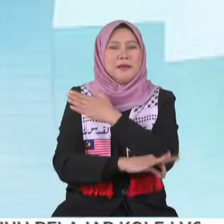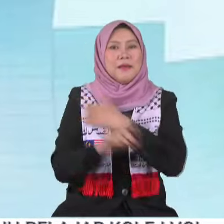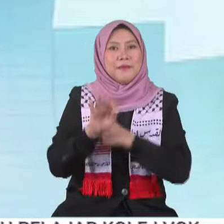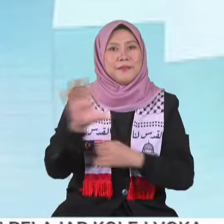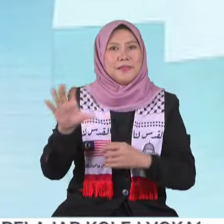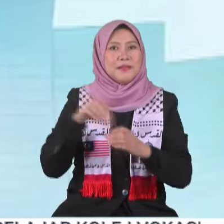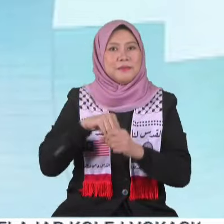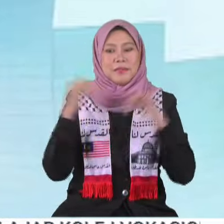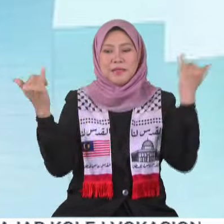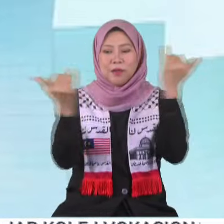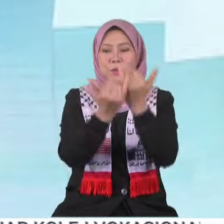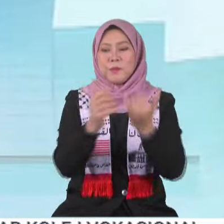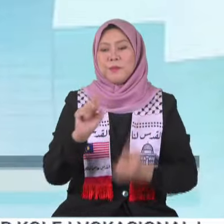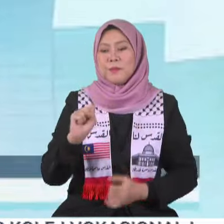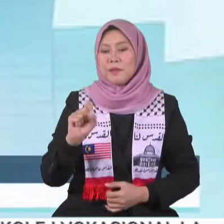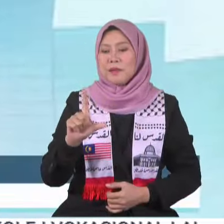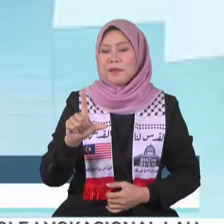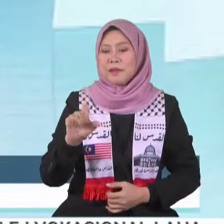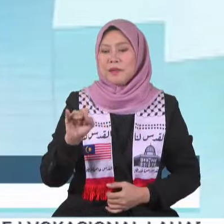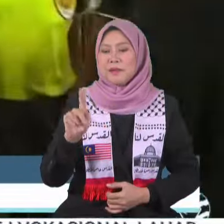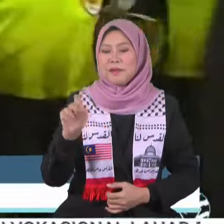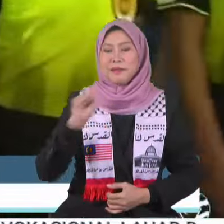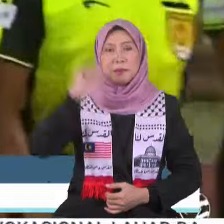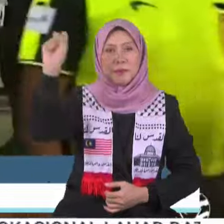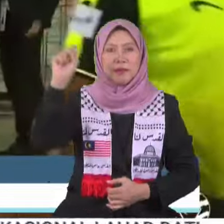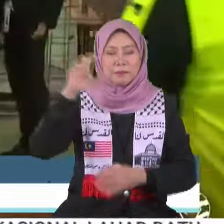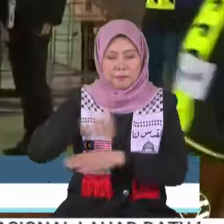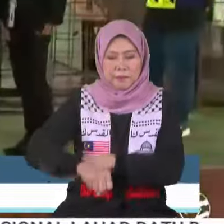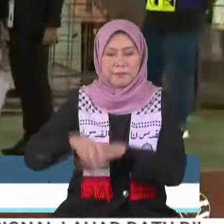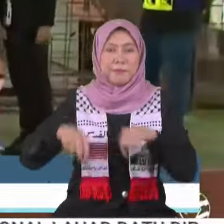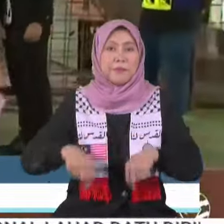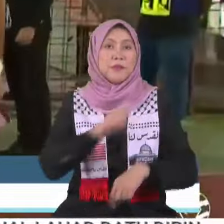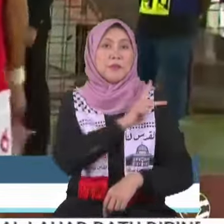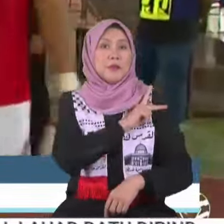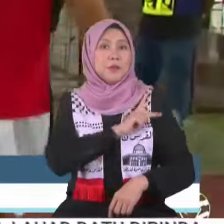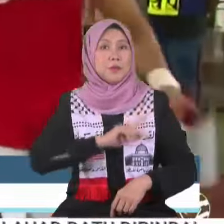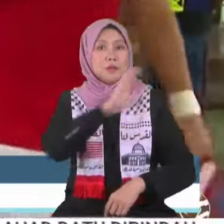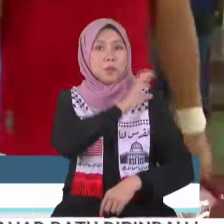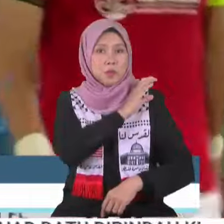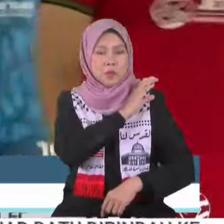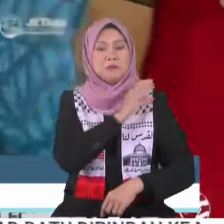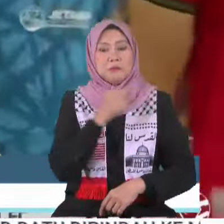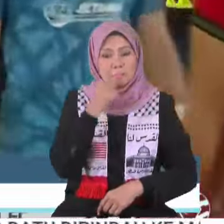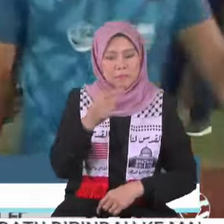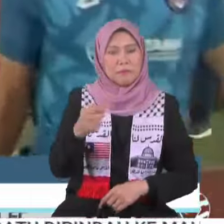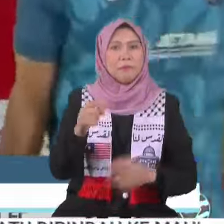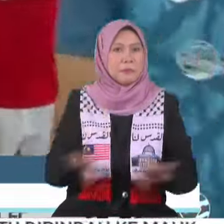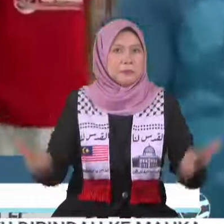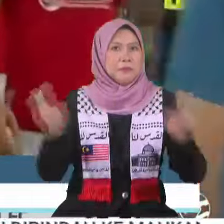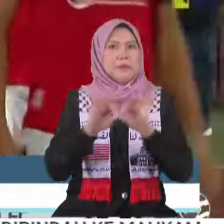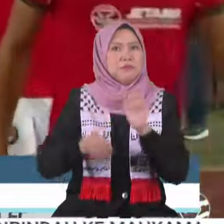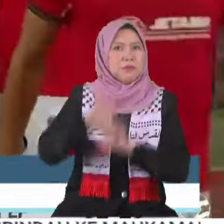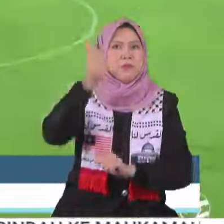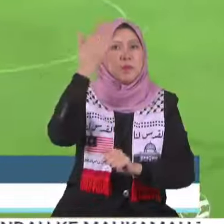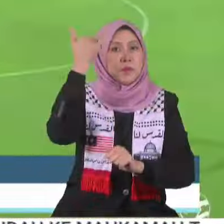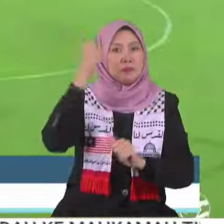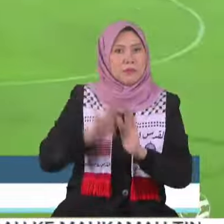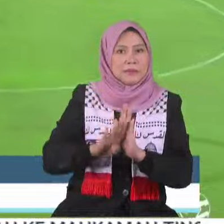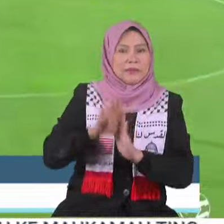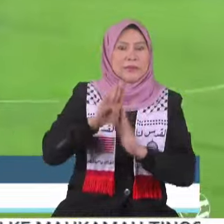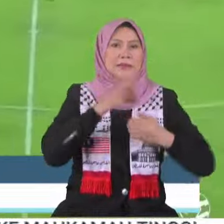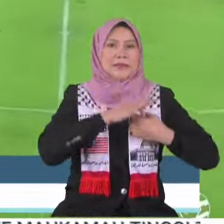di Stadium Likas malam ini. Ketua Jurulatih Dato' Ong Kim Swee menyifatkan kemenangan itu penting bagi menaikkan semula